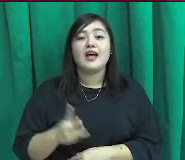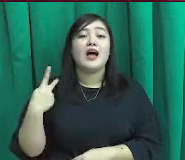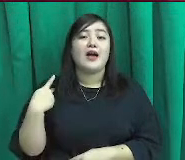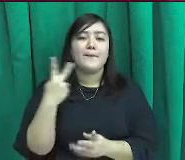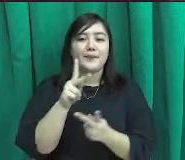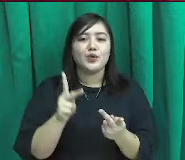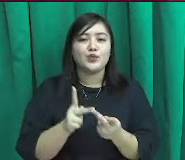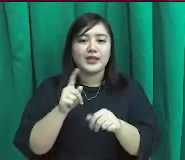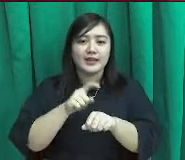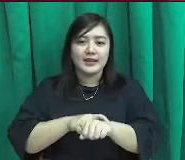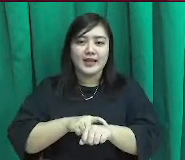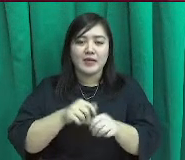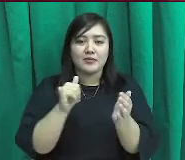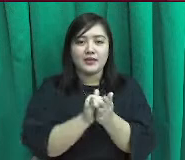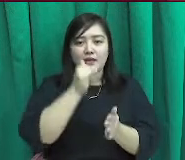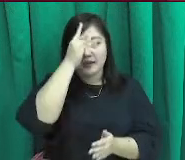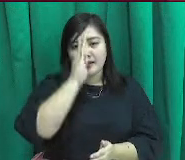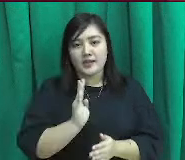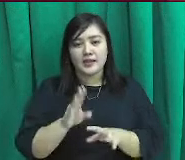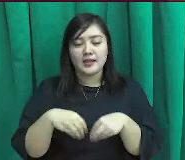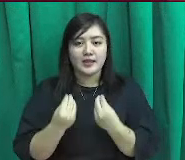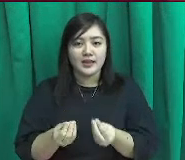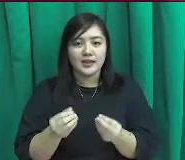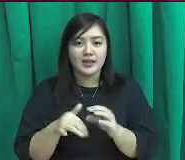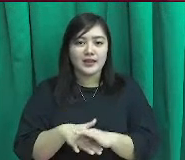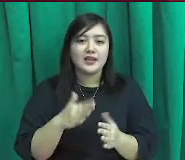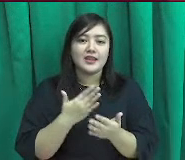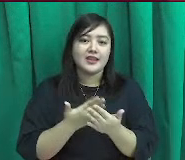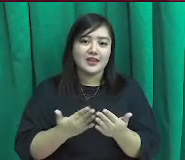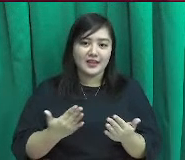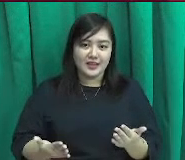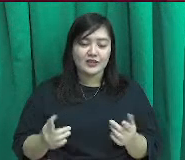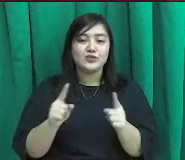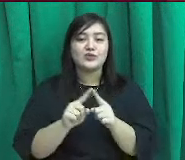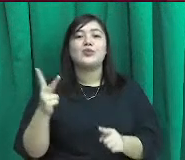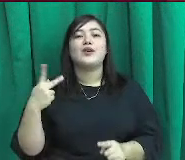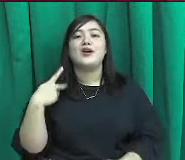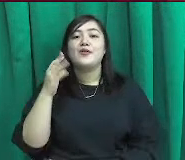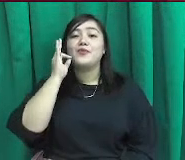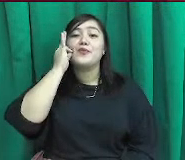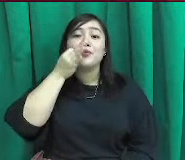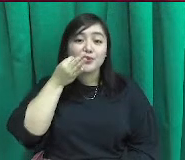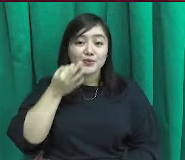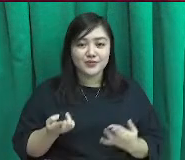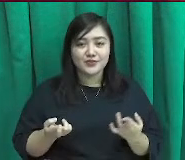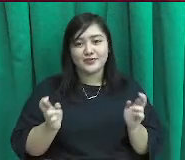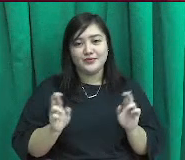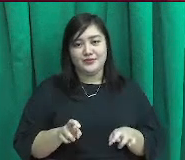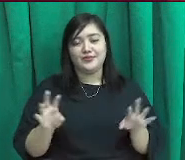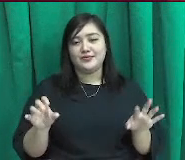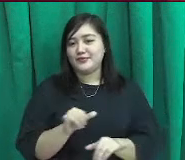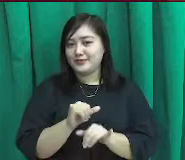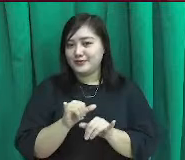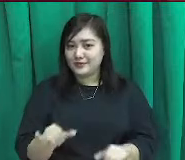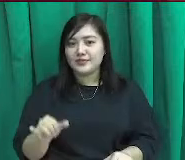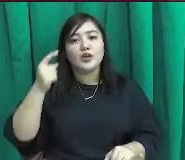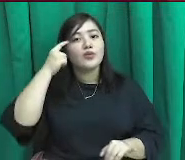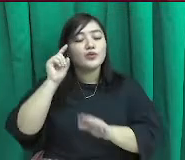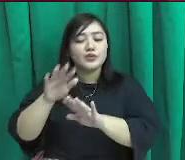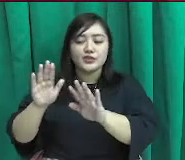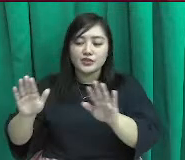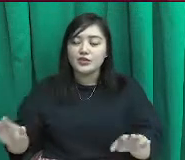ang Panginoon sa mga bagay-bagay upang bumunga. Gayun din, maunawaan ng ating anak ang nais nating ituro sa